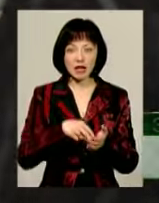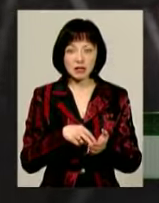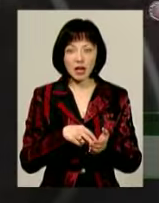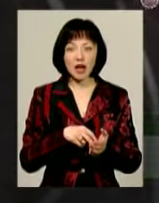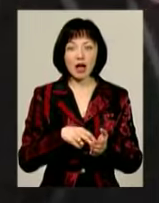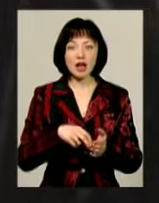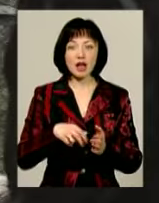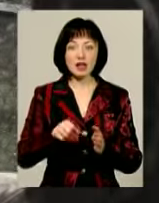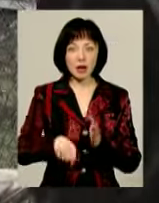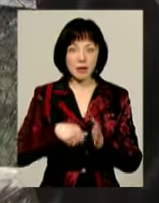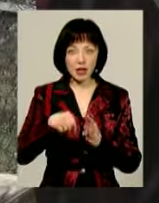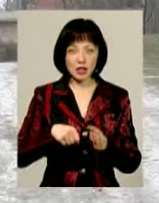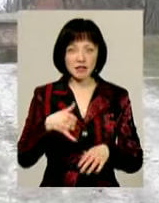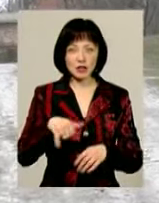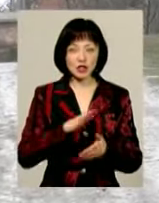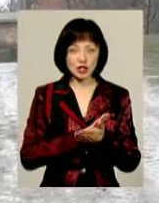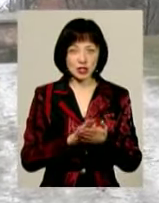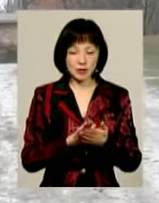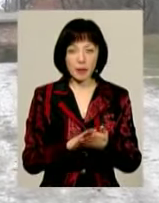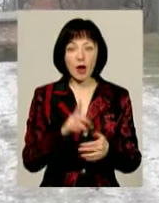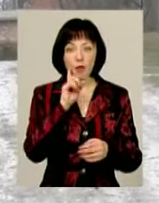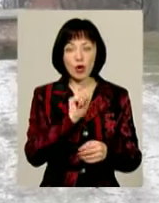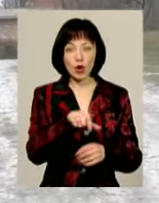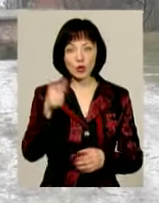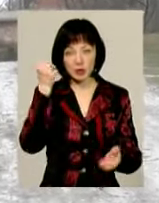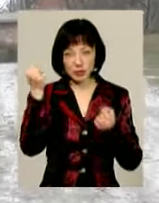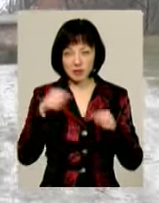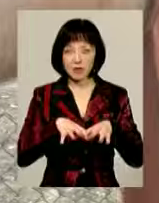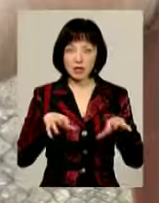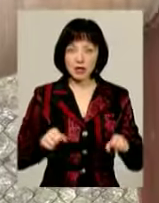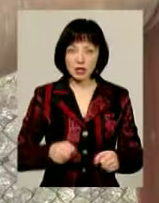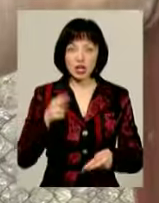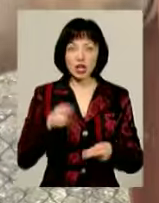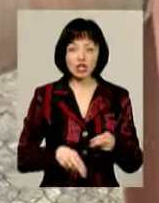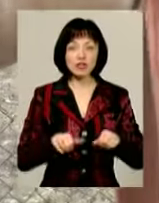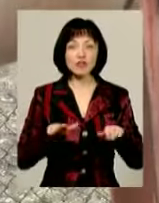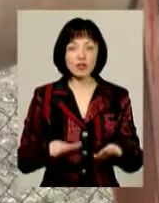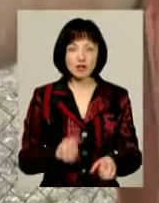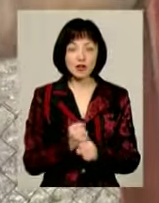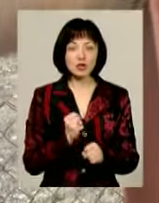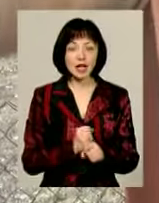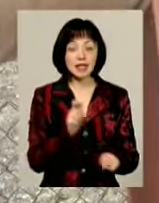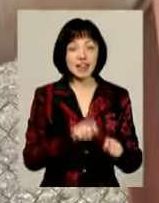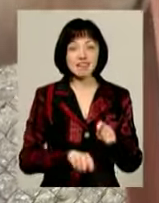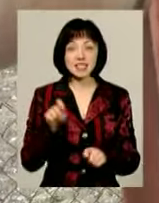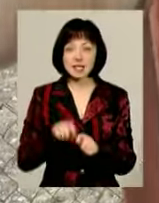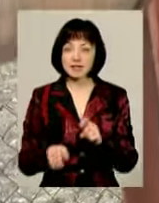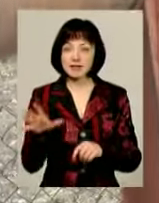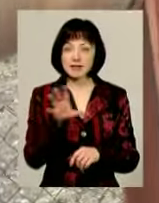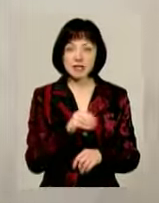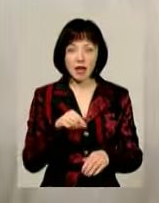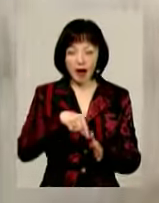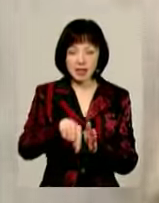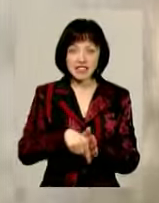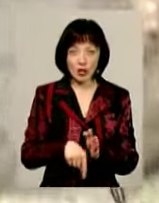відро чистої, раніше було. Поки пересічні краяни бідкаються, посадовці нарешті вирішили влаштувати інвентаризацію всіх